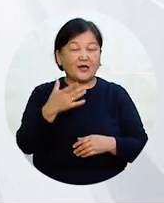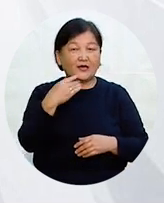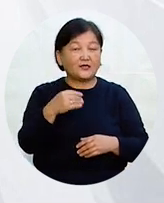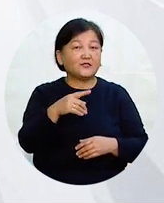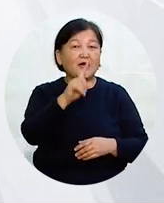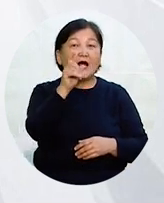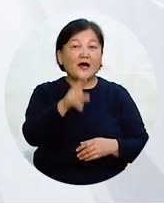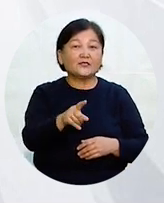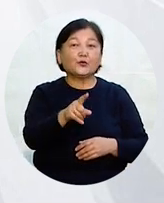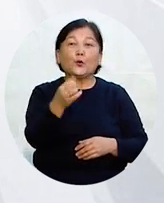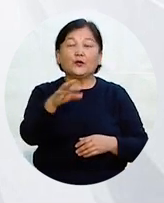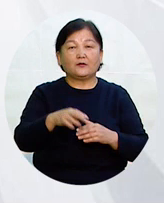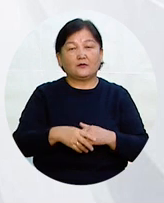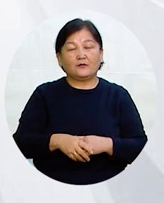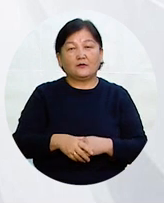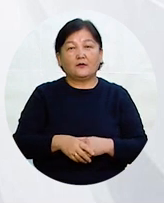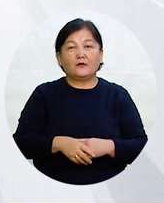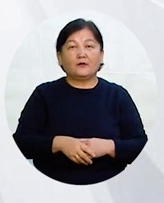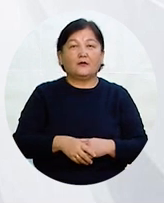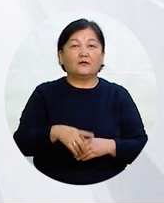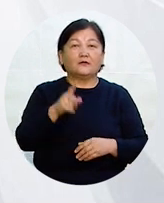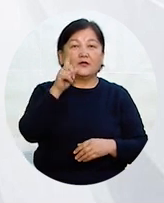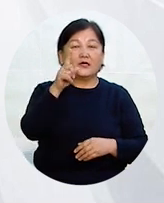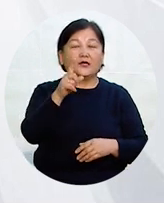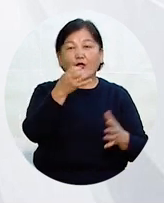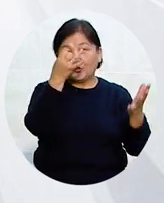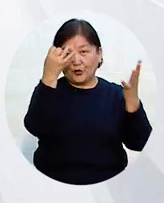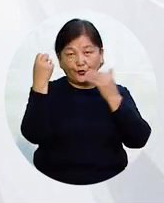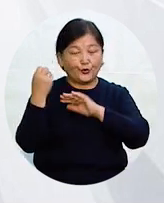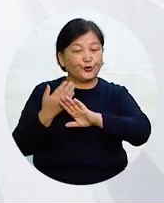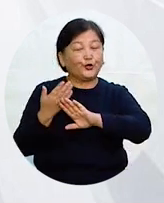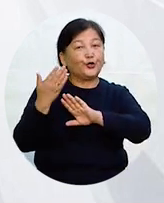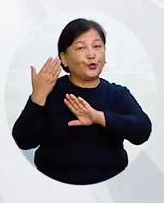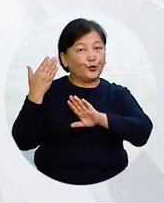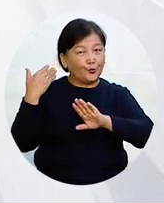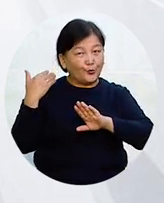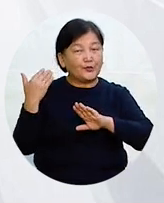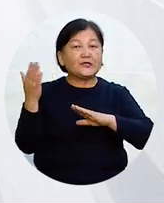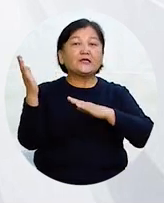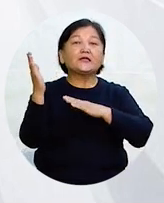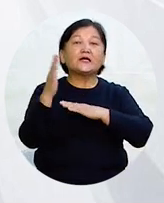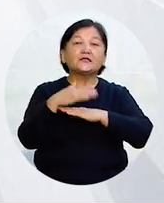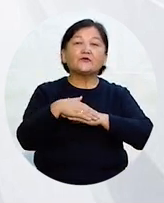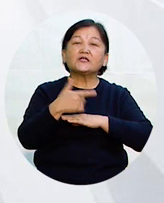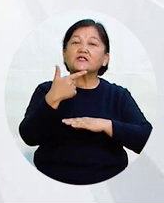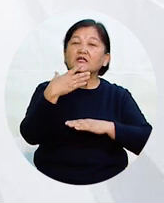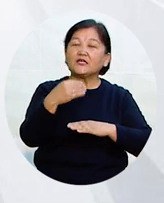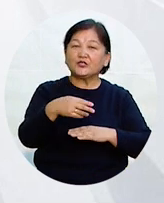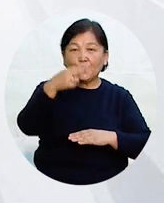химээн асуухад нэг долоо хоногийн өмнө нас барсан гэж